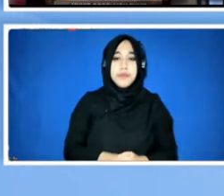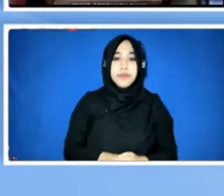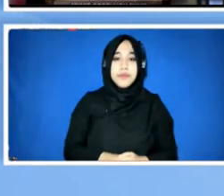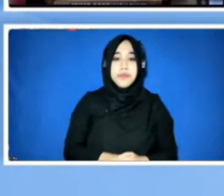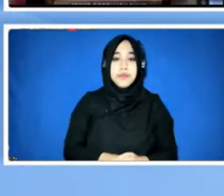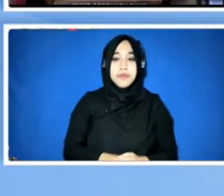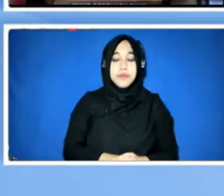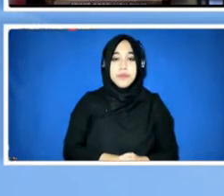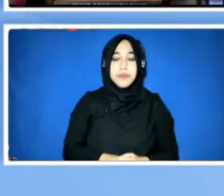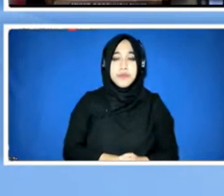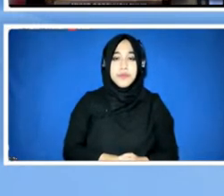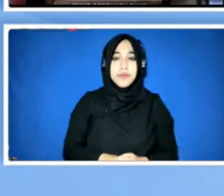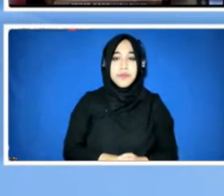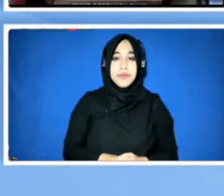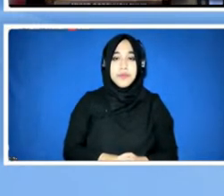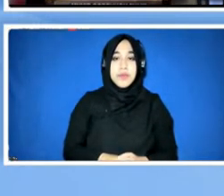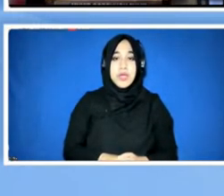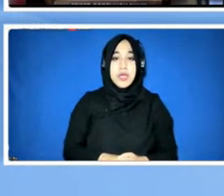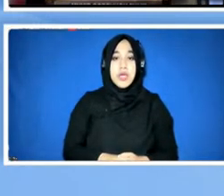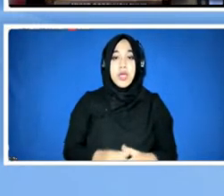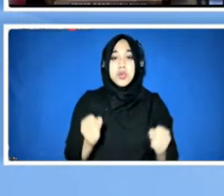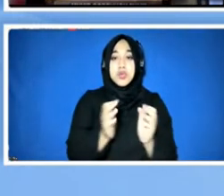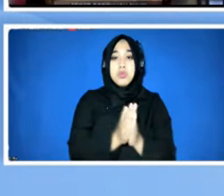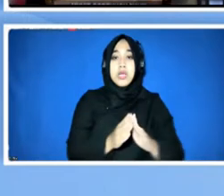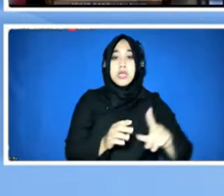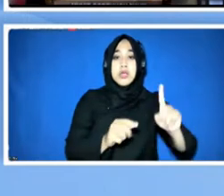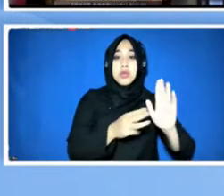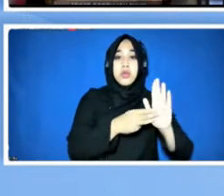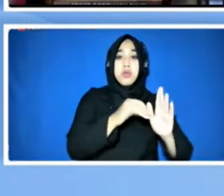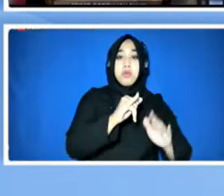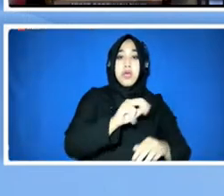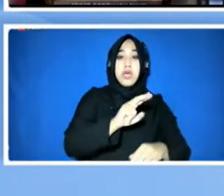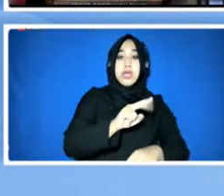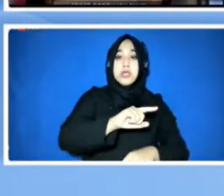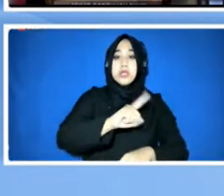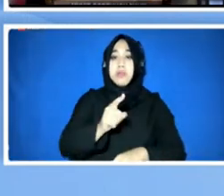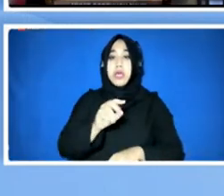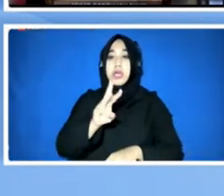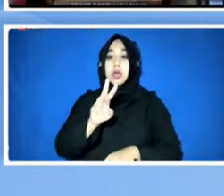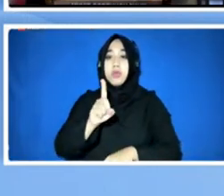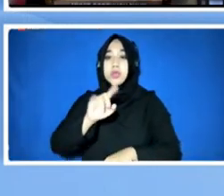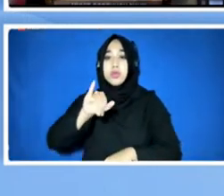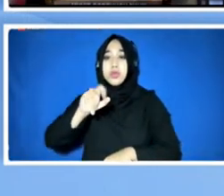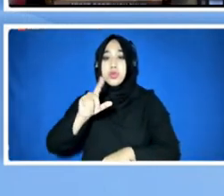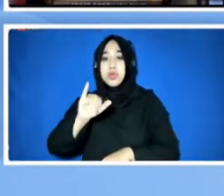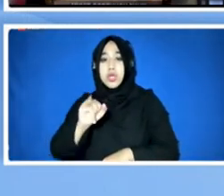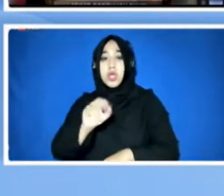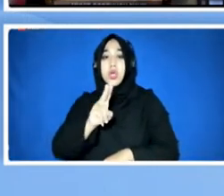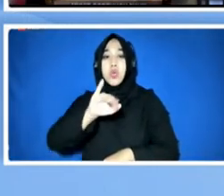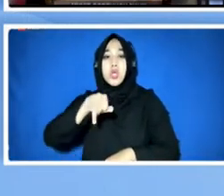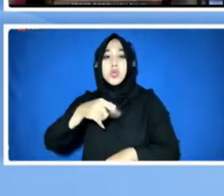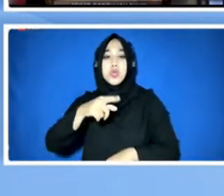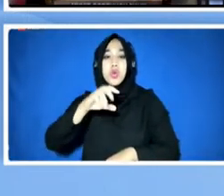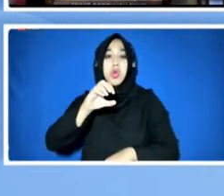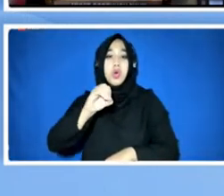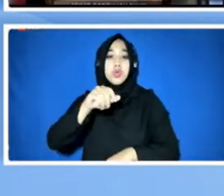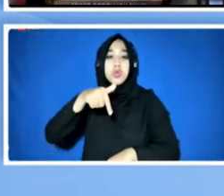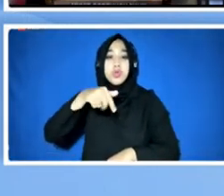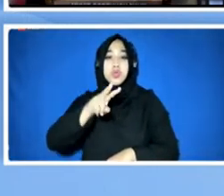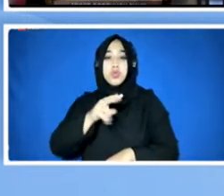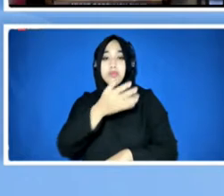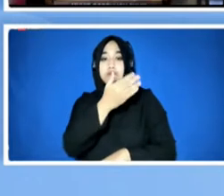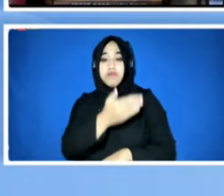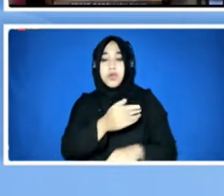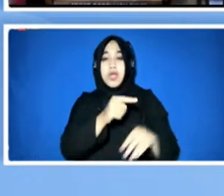Ya, kita total sejak 1 Mei sampai 31 Juli itu sudah 2 juta spesimen yang kita cek dan kita lihat grafiknya meningkat ya